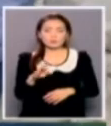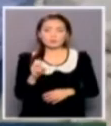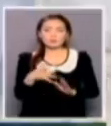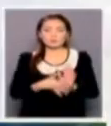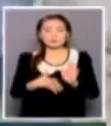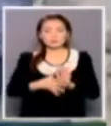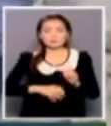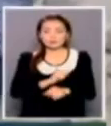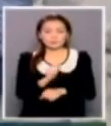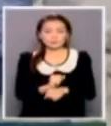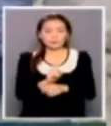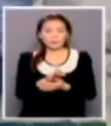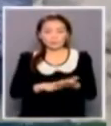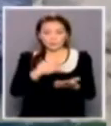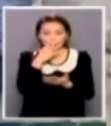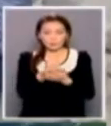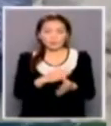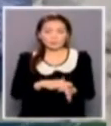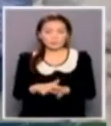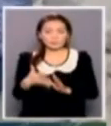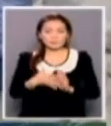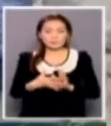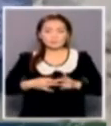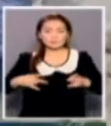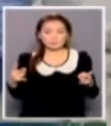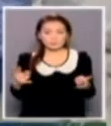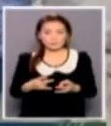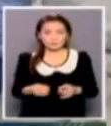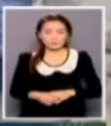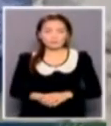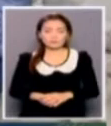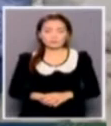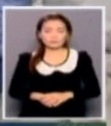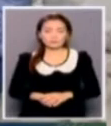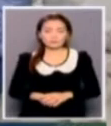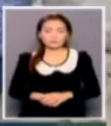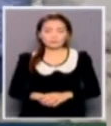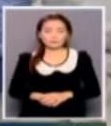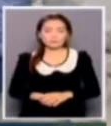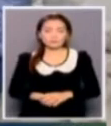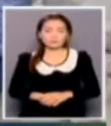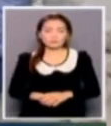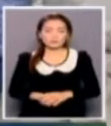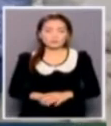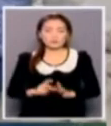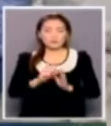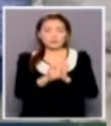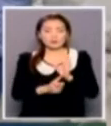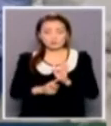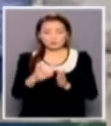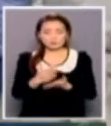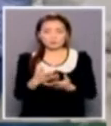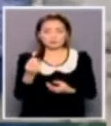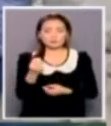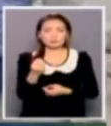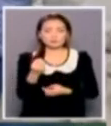зерттелмей қалды. Жұмекен әлі де өзін толық зерттеліп біткен жоқ деп айтуға болады, өйткені оның әлі поэмалары зерттелмей жатыр. Сосын Жұмекен